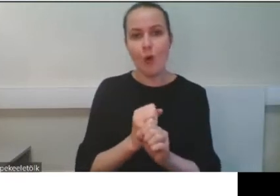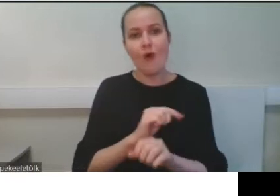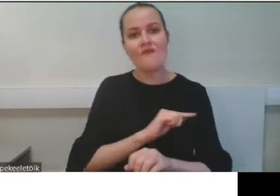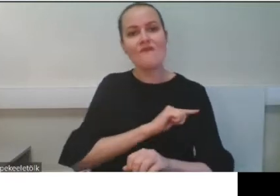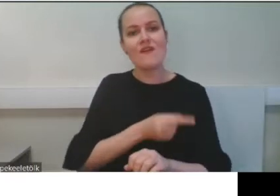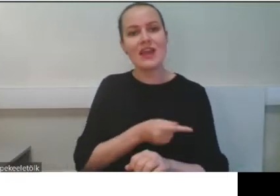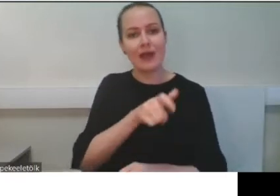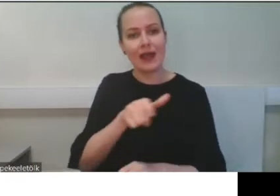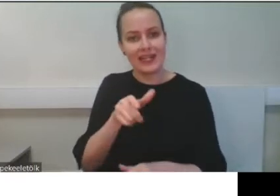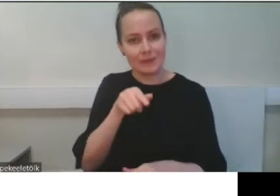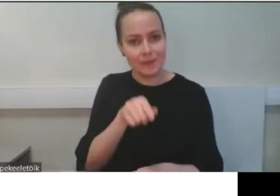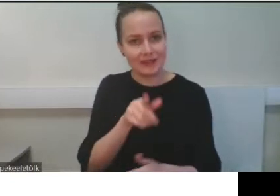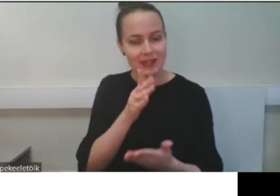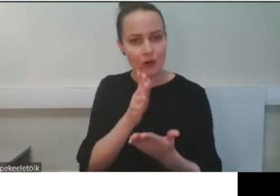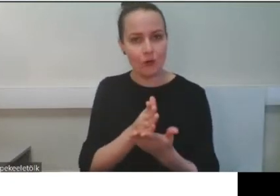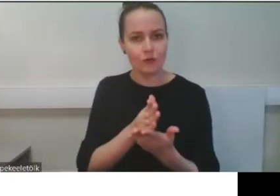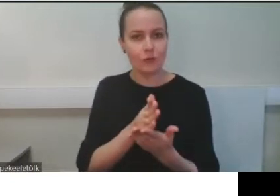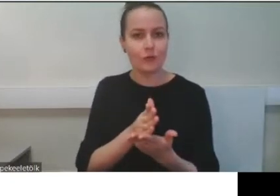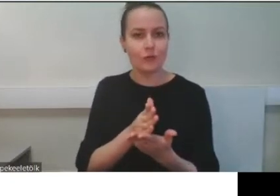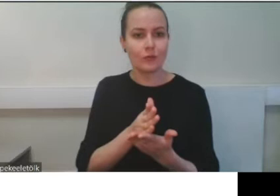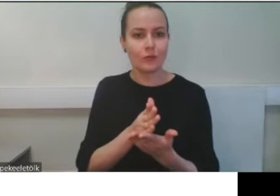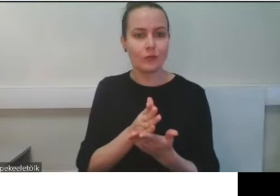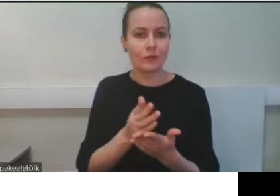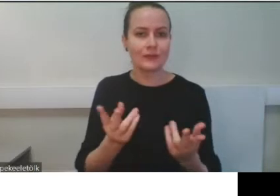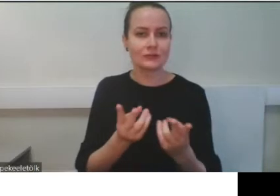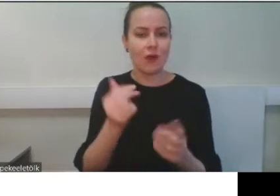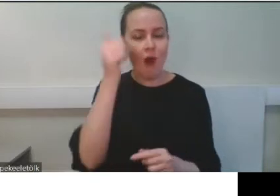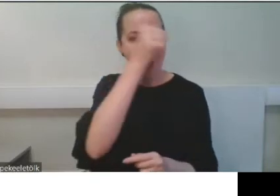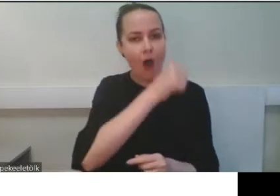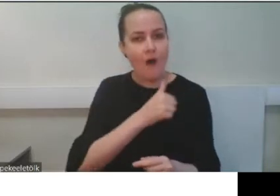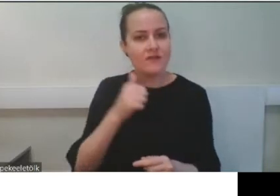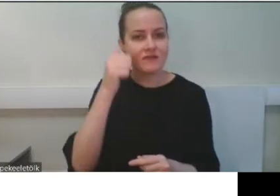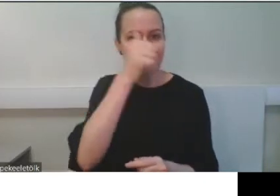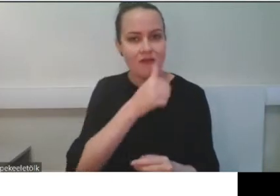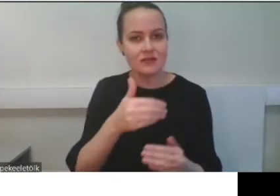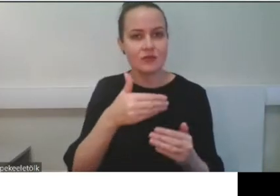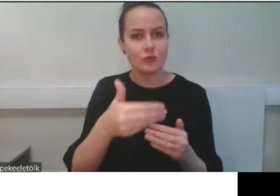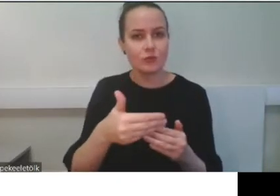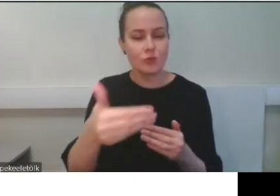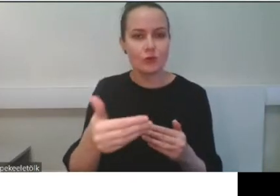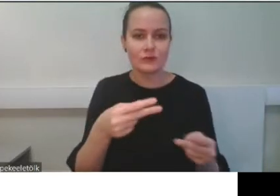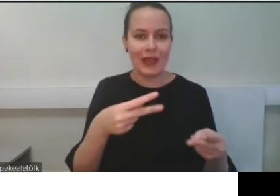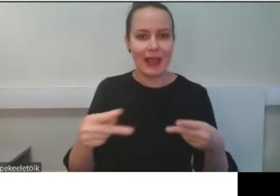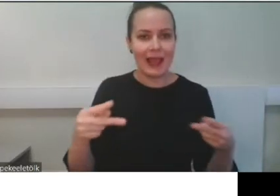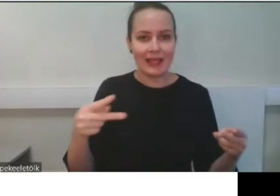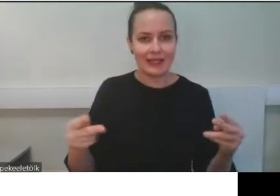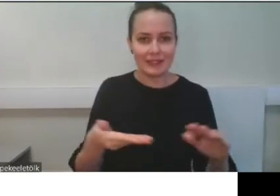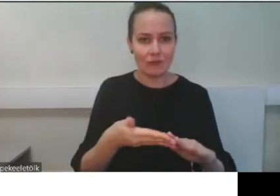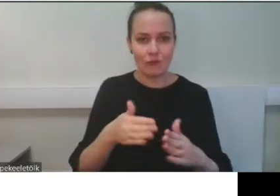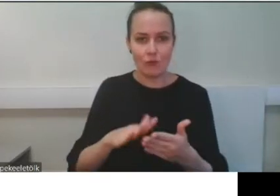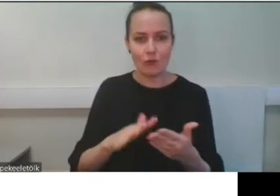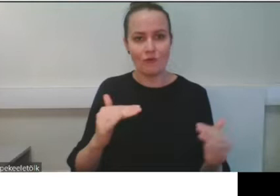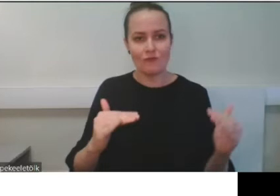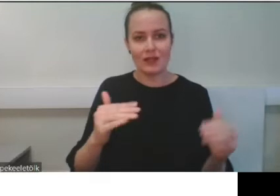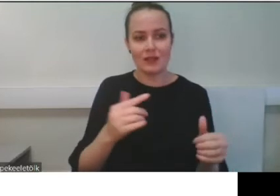ei puudutanud võib-olla konkreetsemalt puuetega inimesi , vaid üldse laiemalt kogu ühiskonda , et ta mõjutas